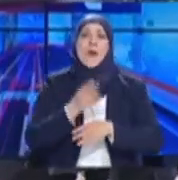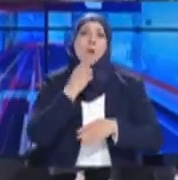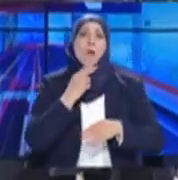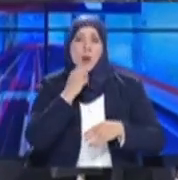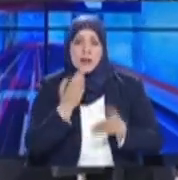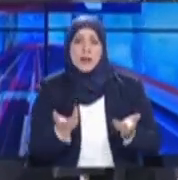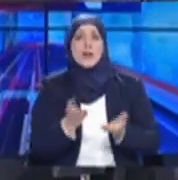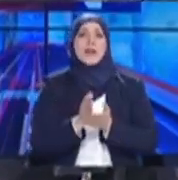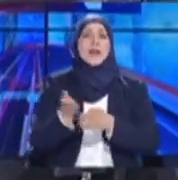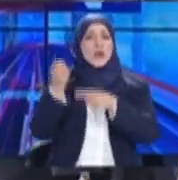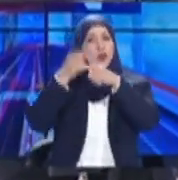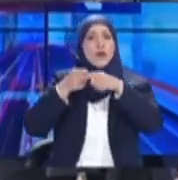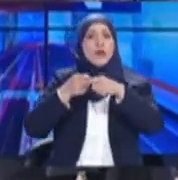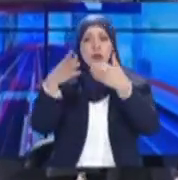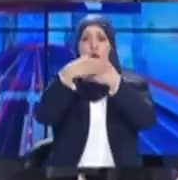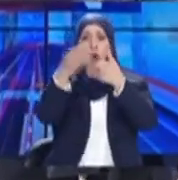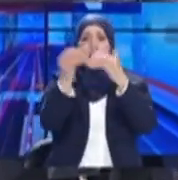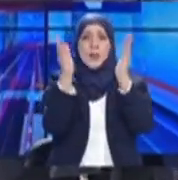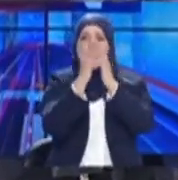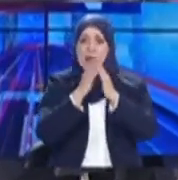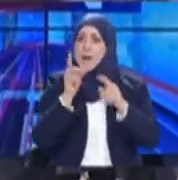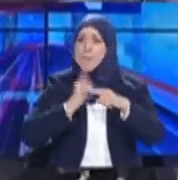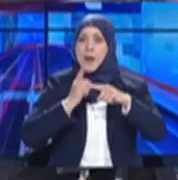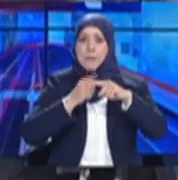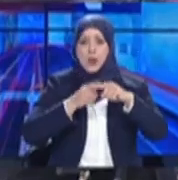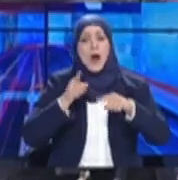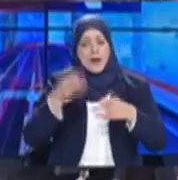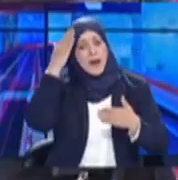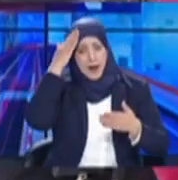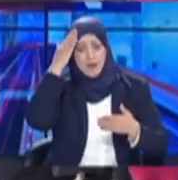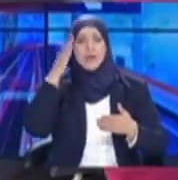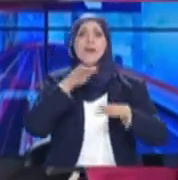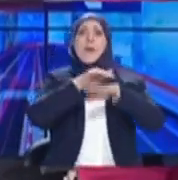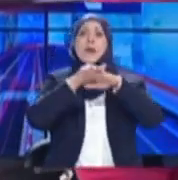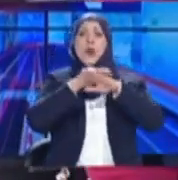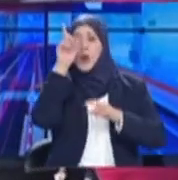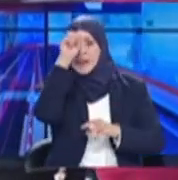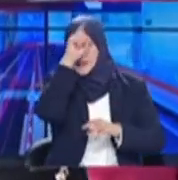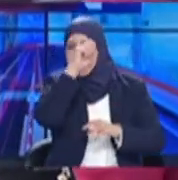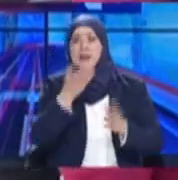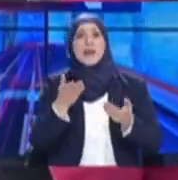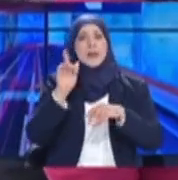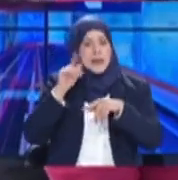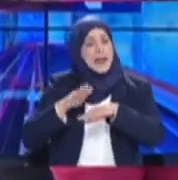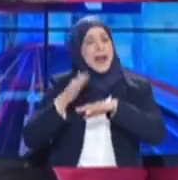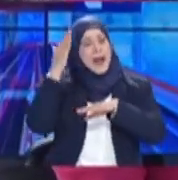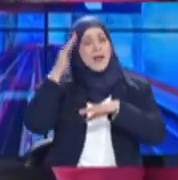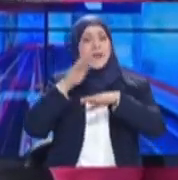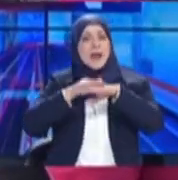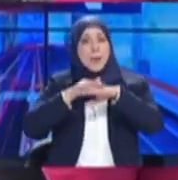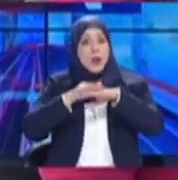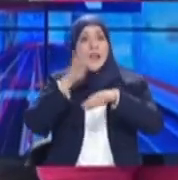واحد تجول اللي احنا نعرفه ظروف صعبه نعرف والى هذه حقوق المواطنين